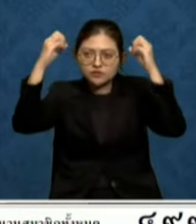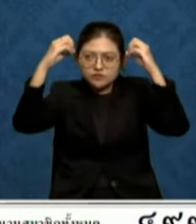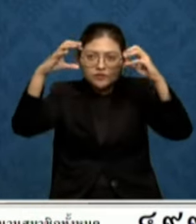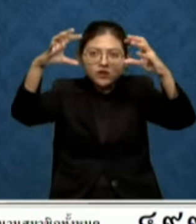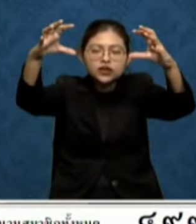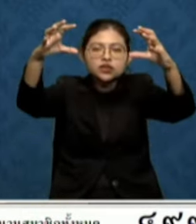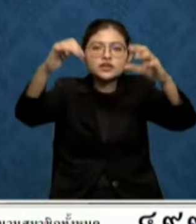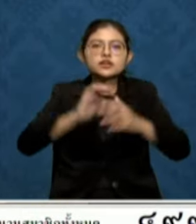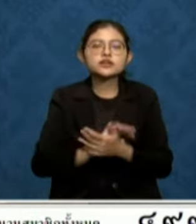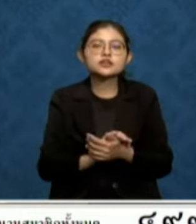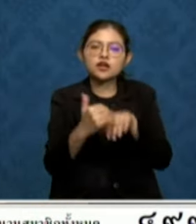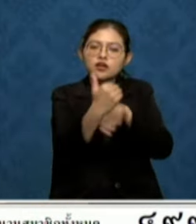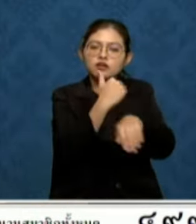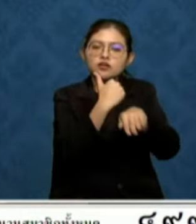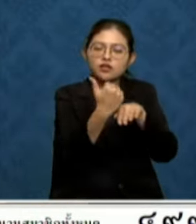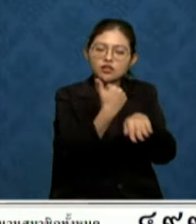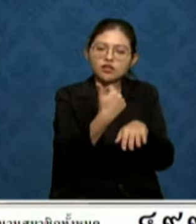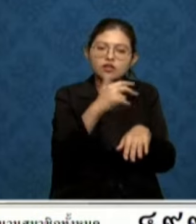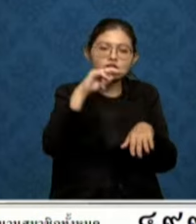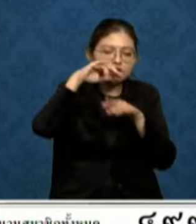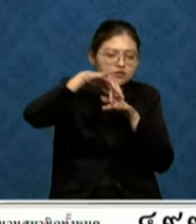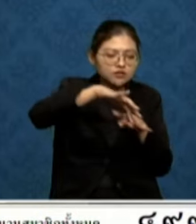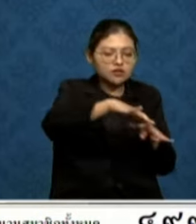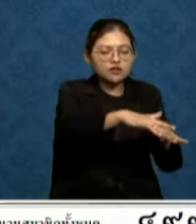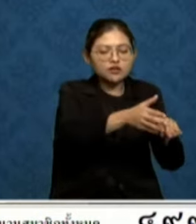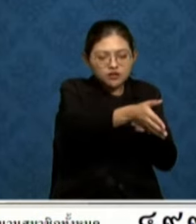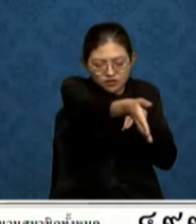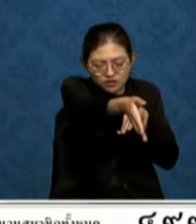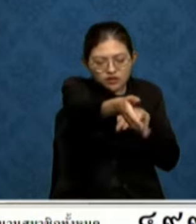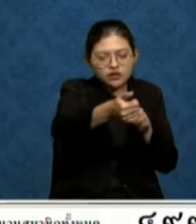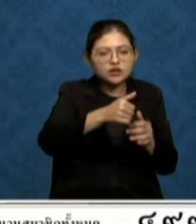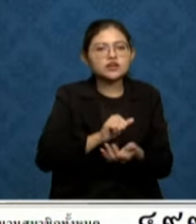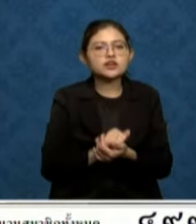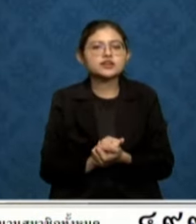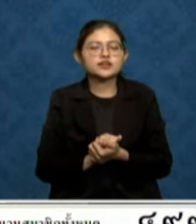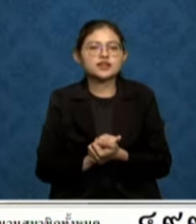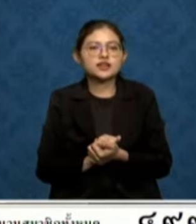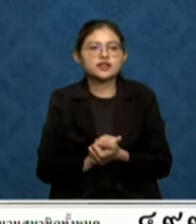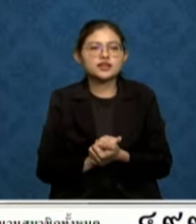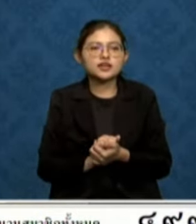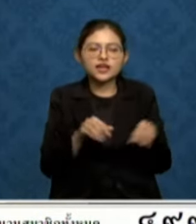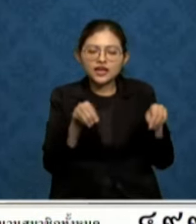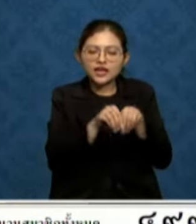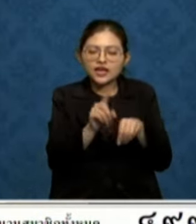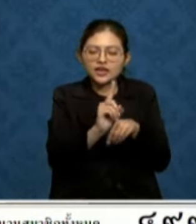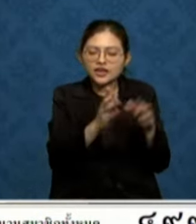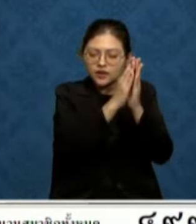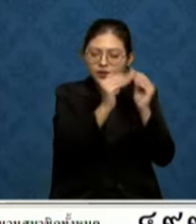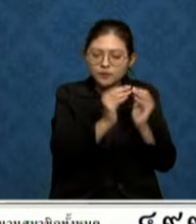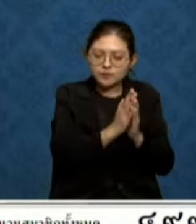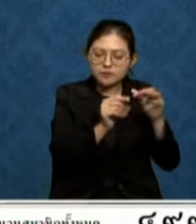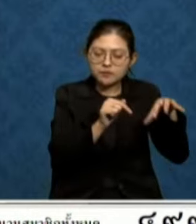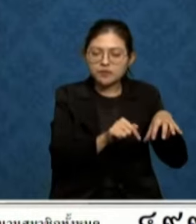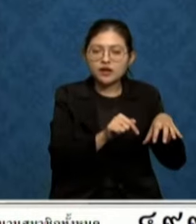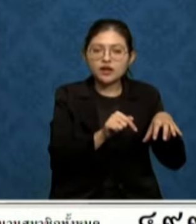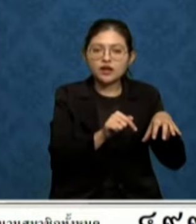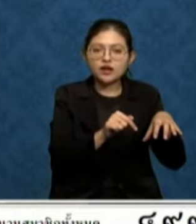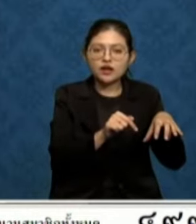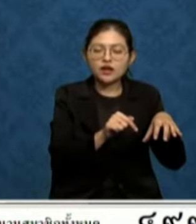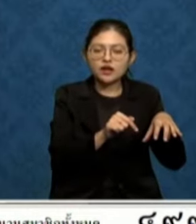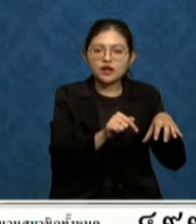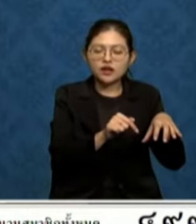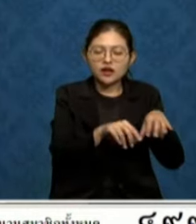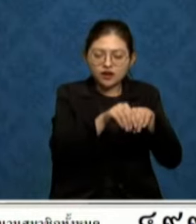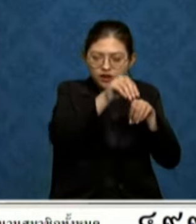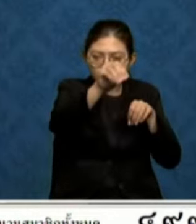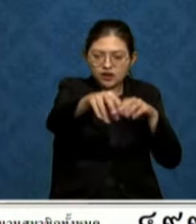ว่างของถนนริมทะเลสายลำปำตรงบริเวณบ้านไอ้ตรงบริเวณวัดป่าเลไลนะคะไปจน